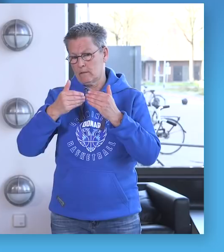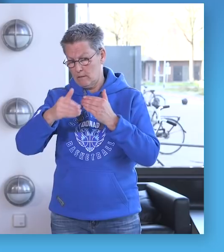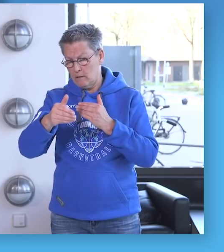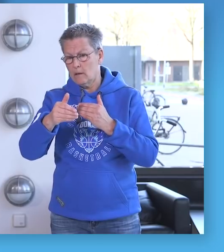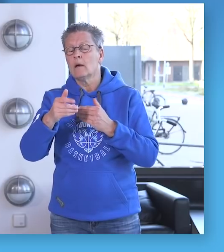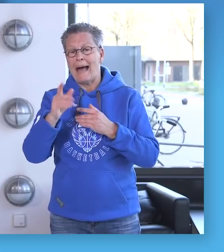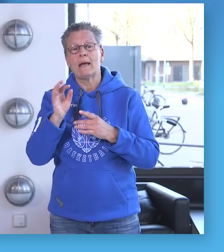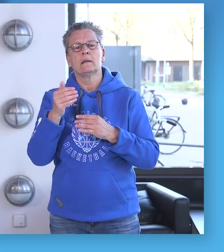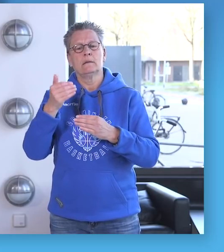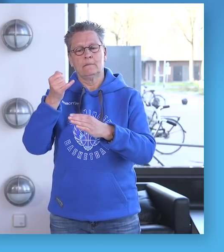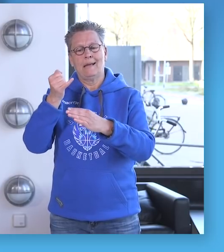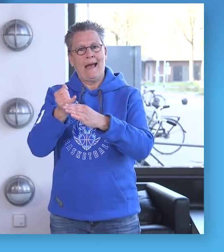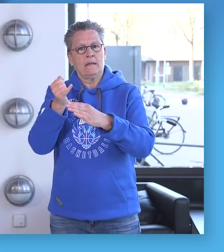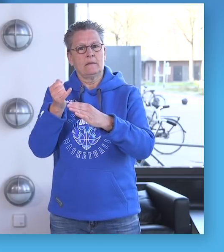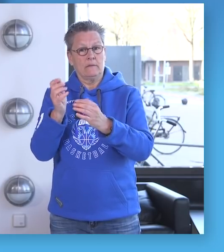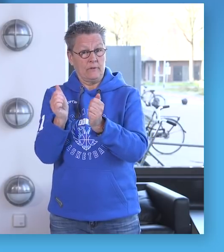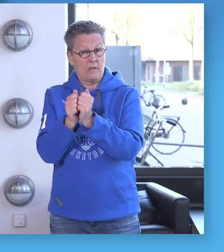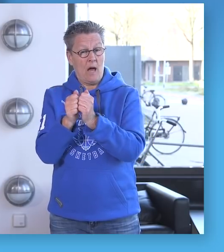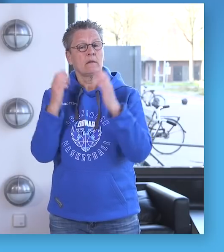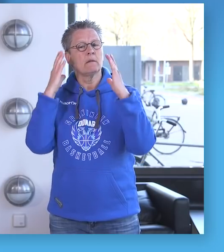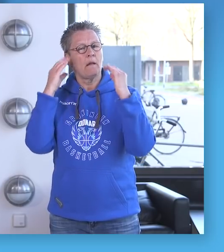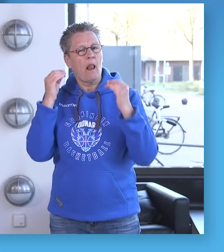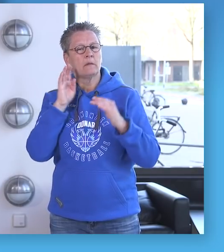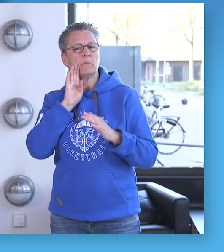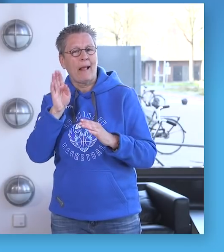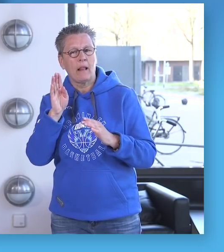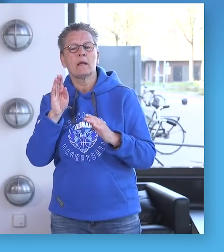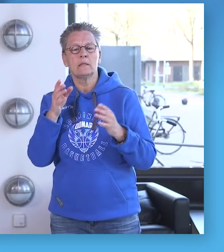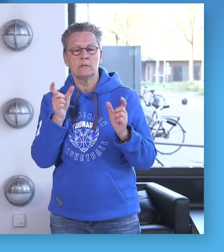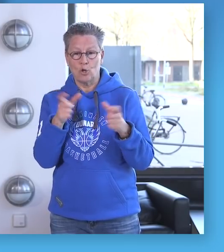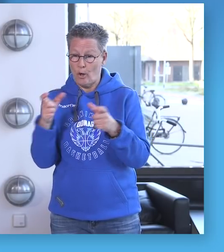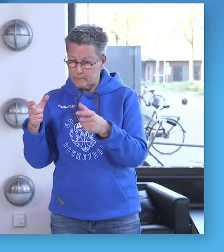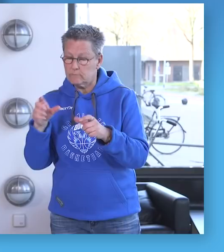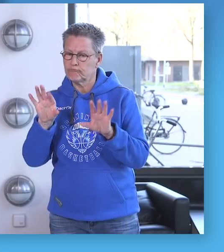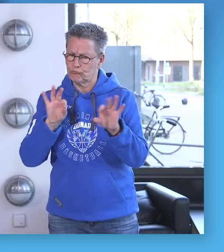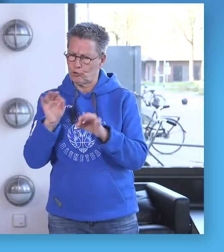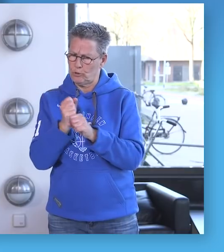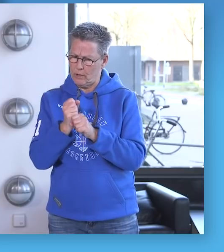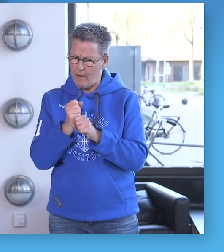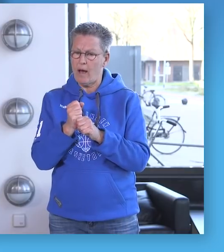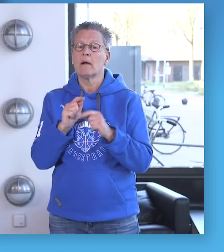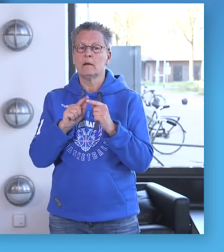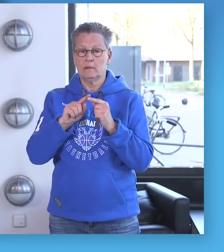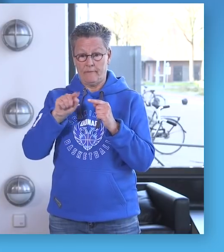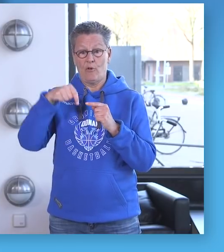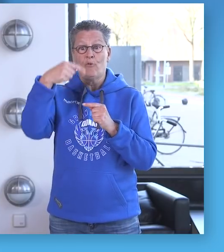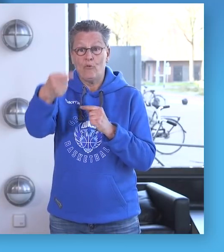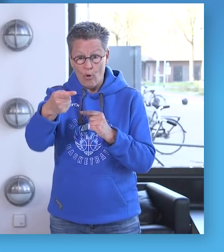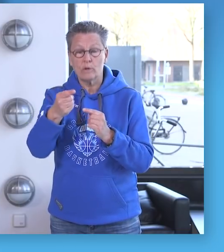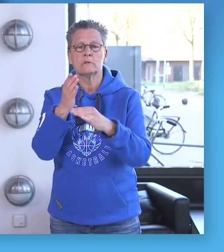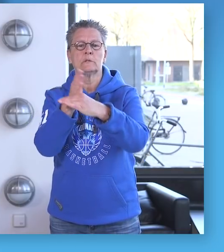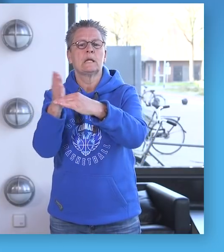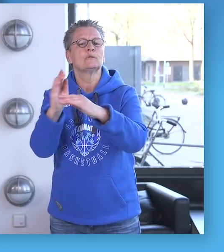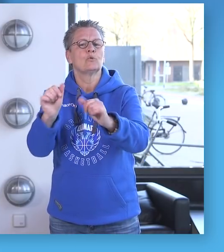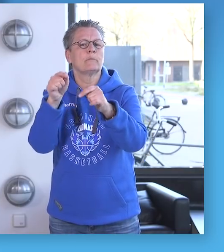eigenlijk aan het eind van het jaar daar met de Nederlandse en Belgische clubs een keuze maken om pas het seizoen hierop daarmee te beginnen. Dus wat